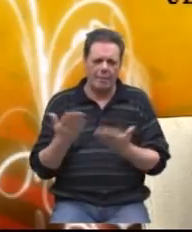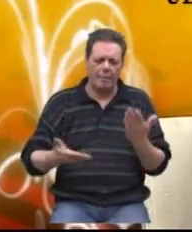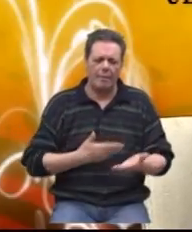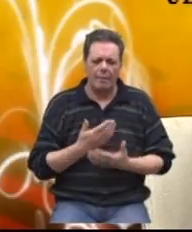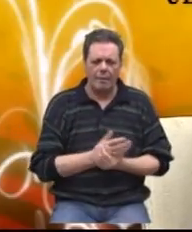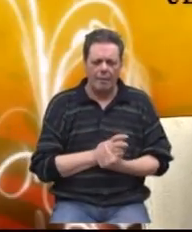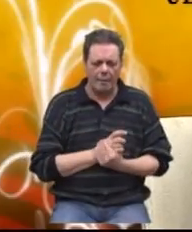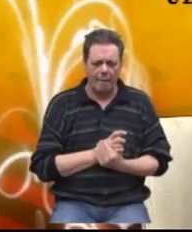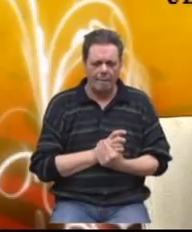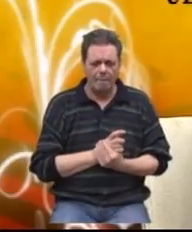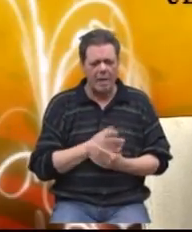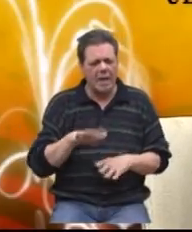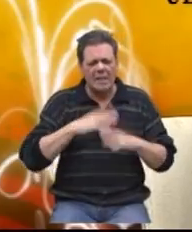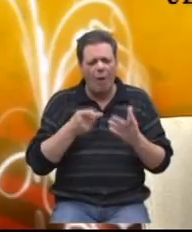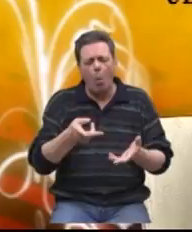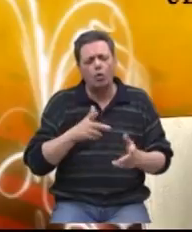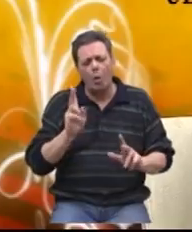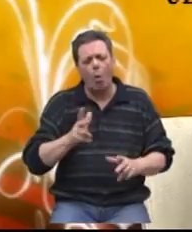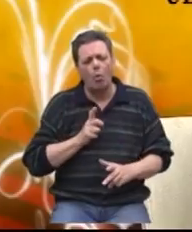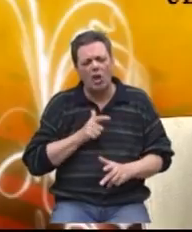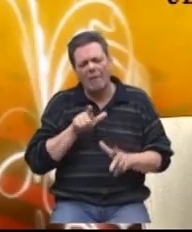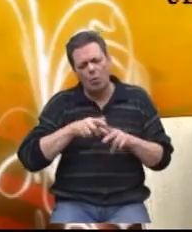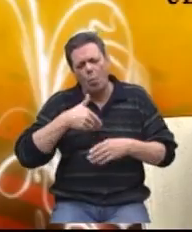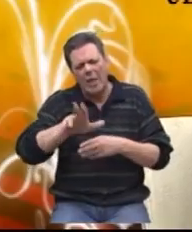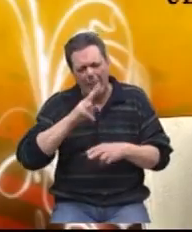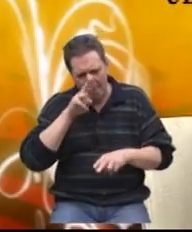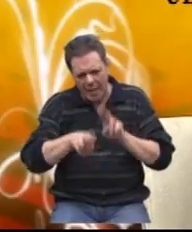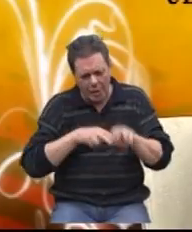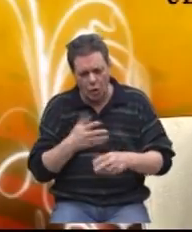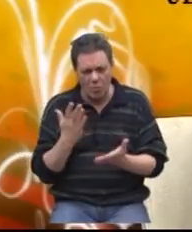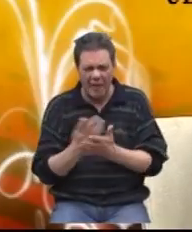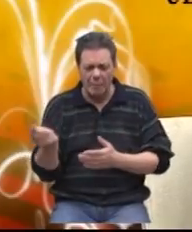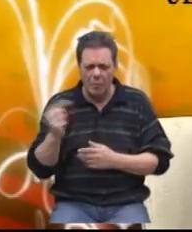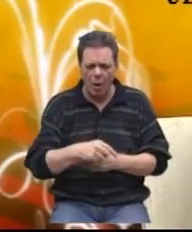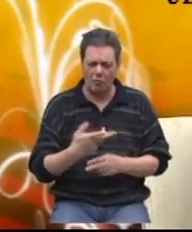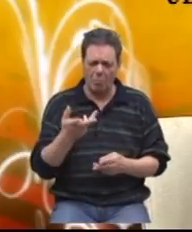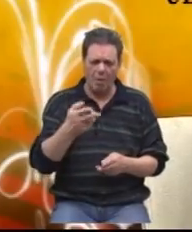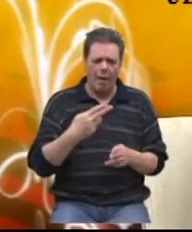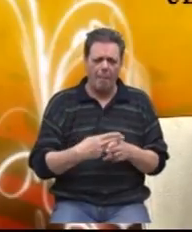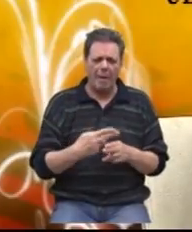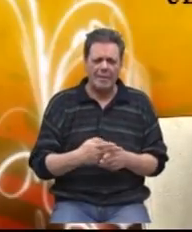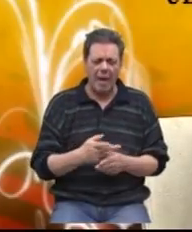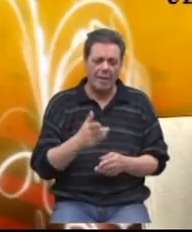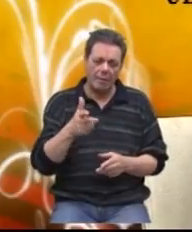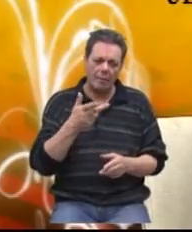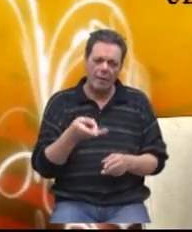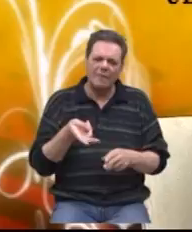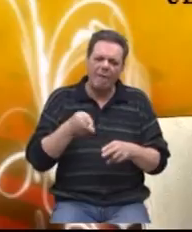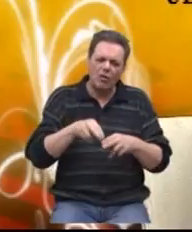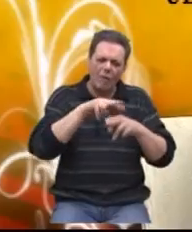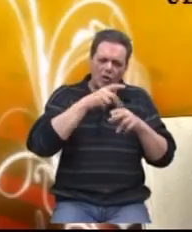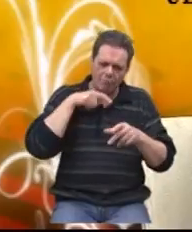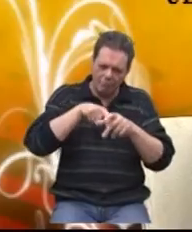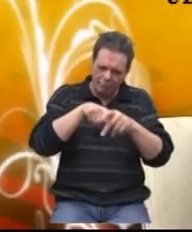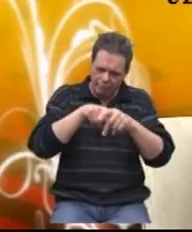već nešto što mogu očekivati u liječenju. I sa svakim tim dolaskom vama je pacijent više suradljiv, on